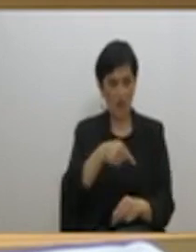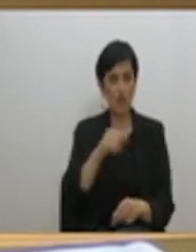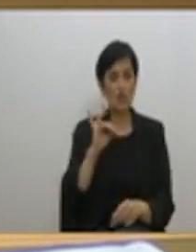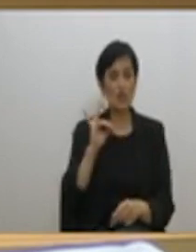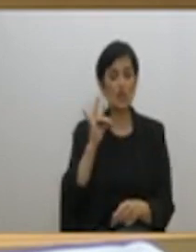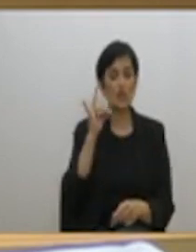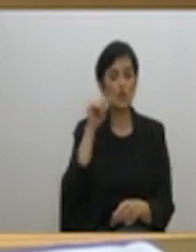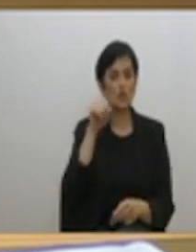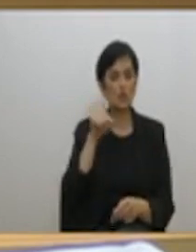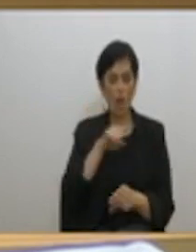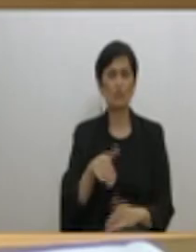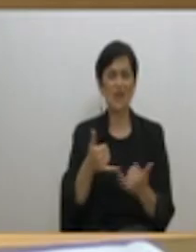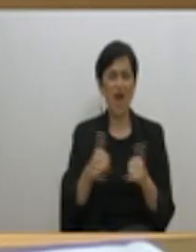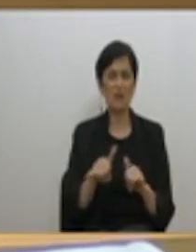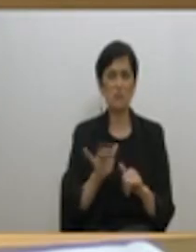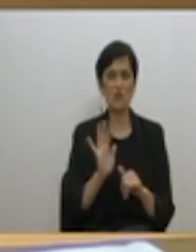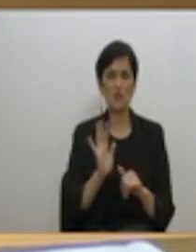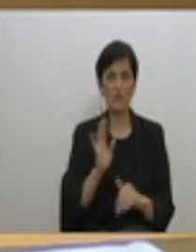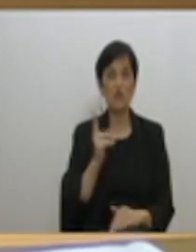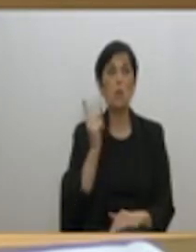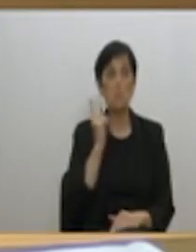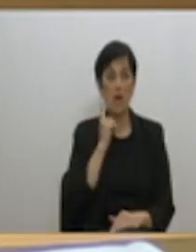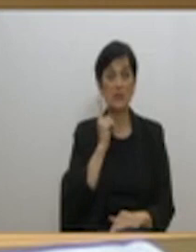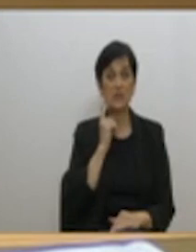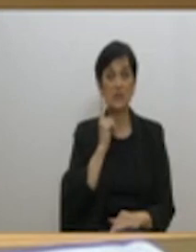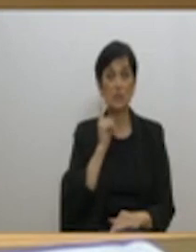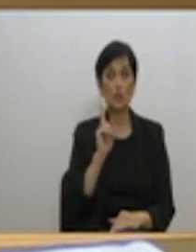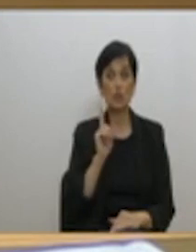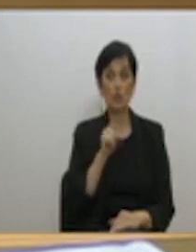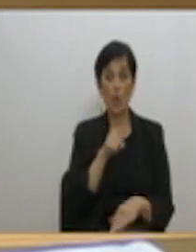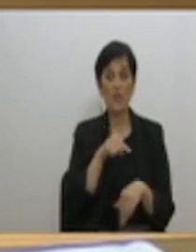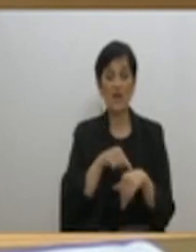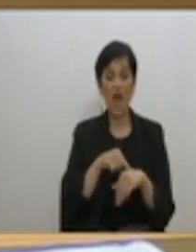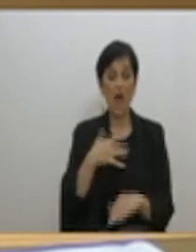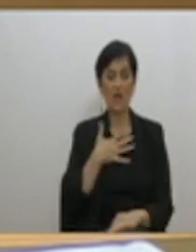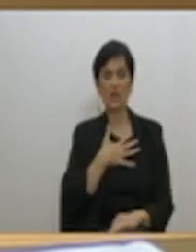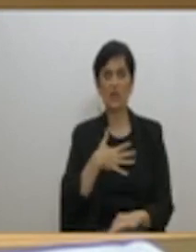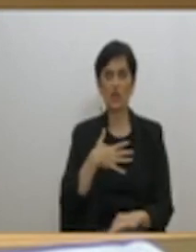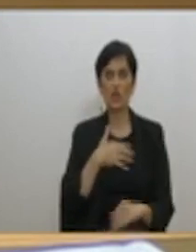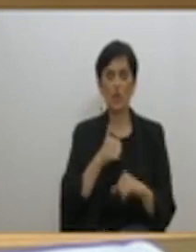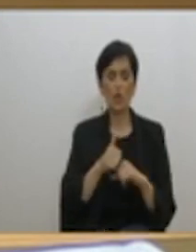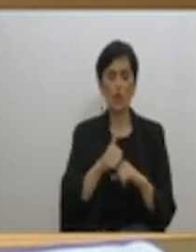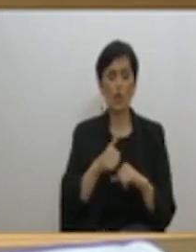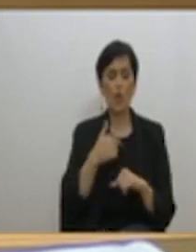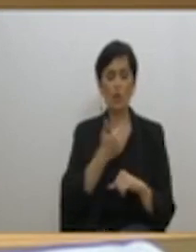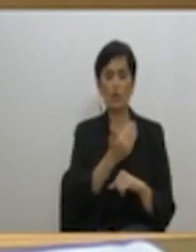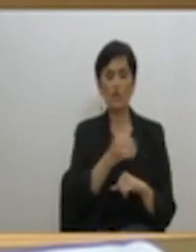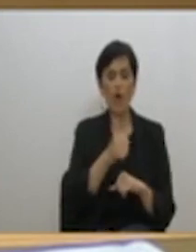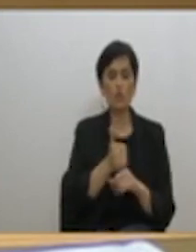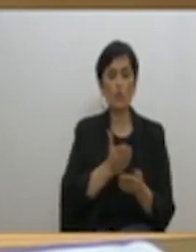ამას აუცილებლად ასე შეაფასებს. და მესმის, რომ განიცდით, იმიტომ რომ ყველანაირი მორალური უპირატესობა